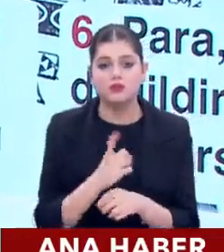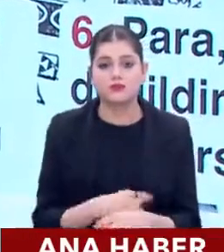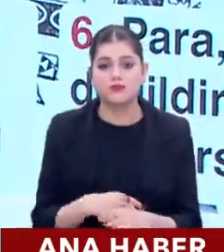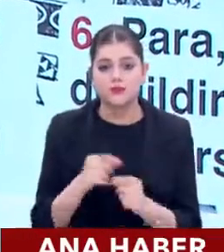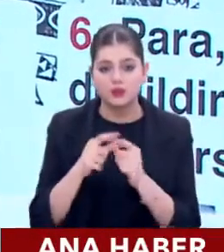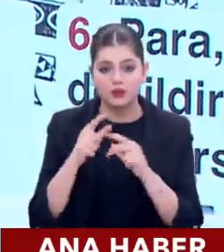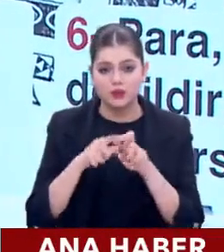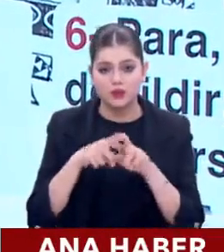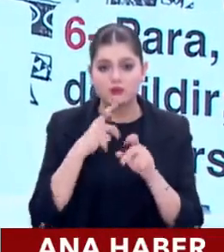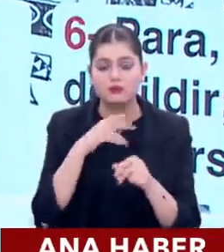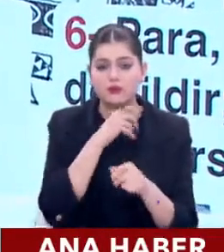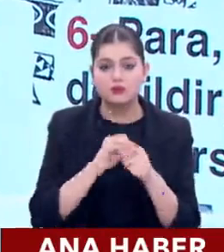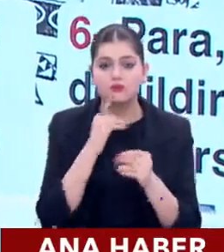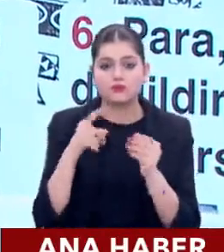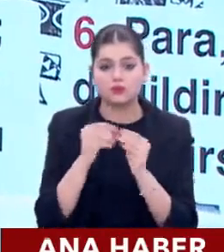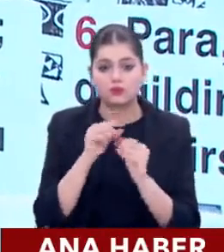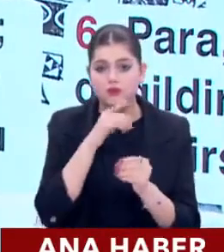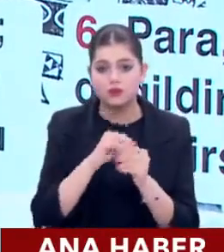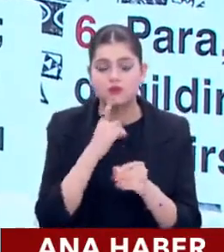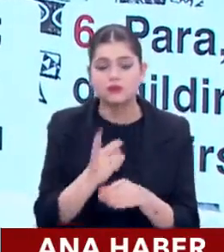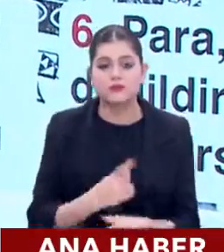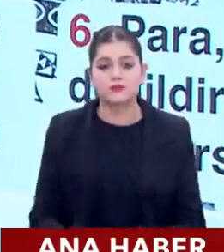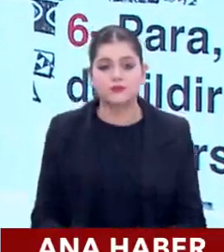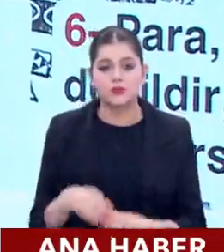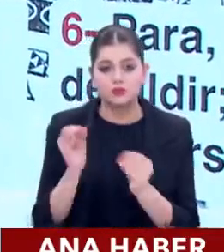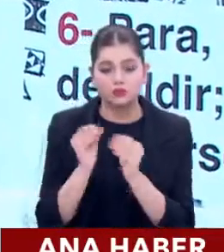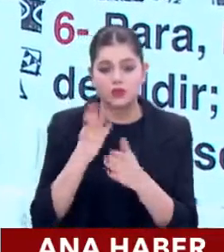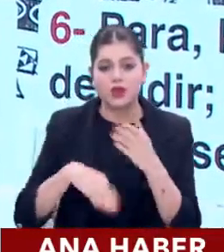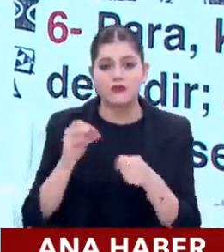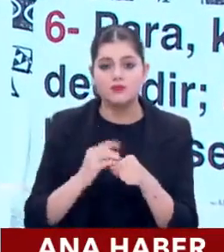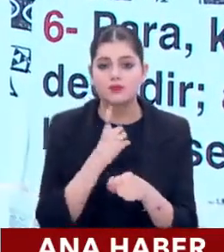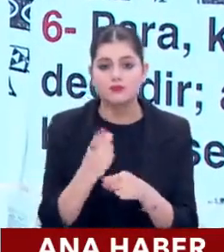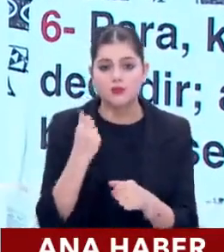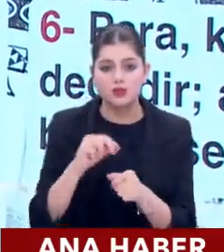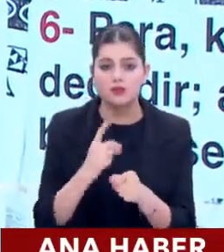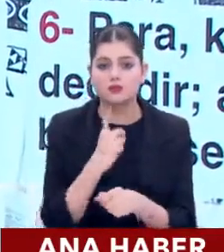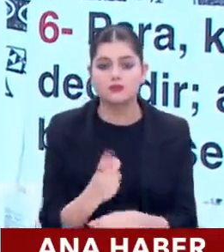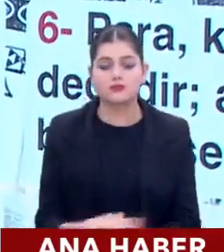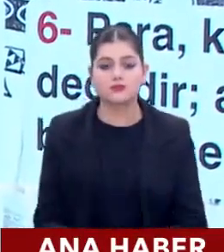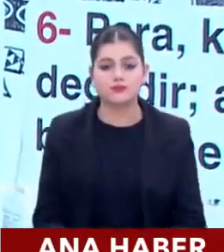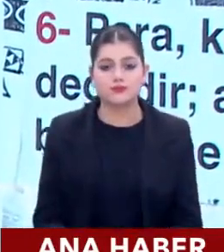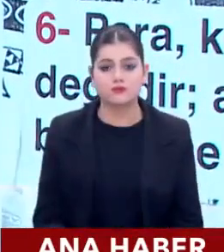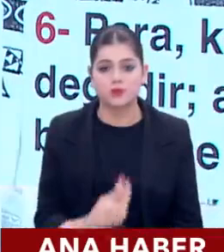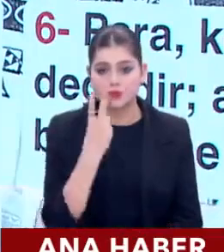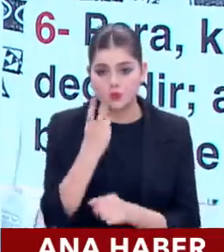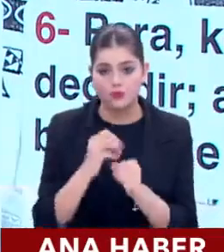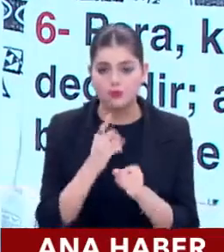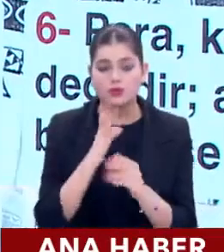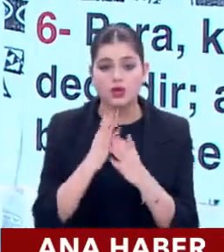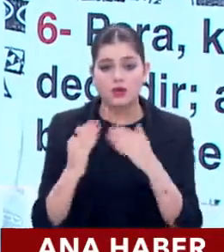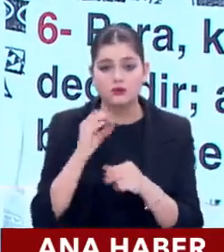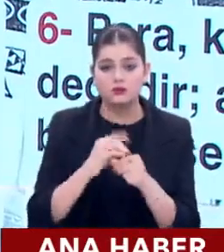gayrimeşru dayanan işte suça dayanan kriminolojik Eee olaylara dayanan paranın Eee görünürlüğünün